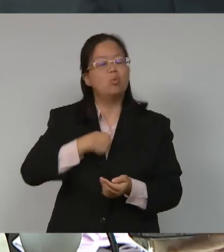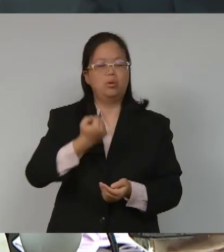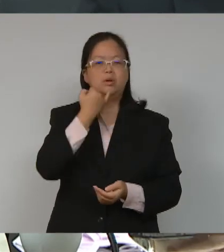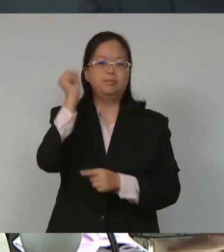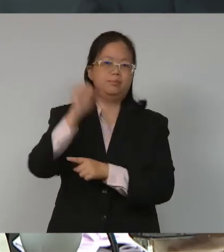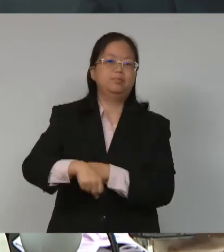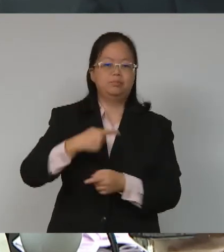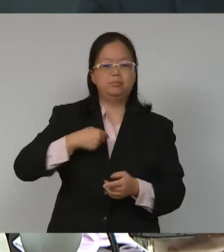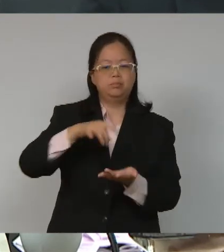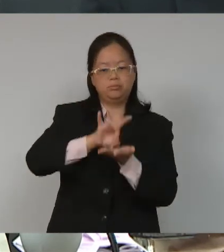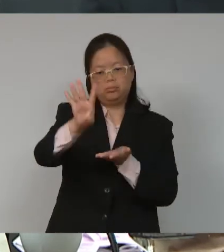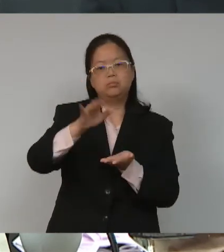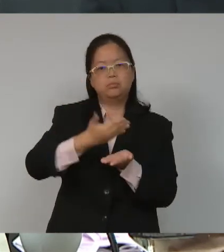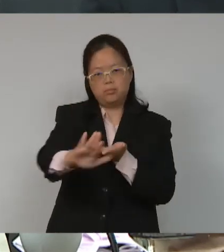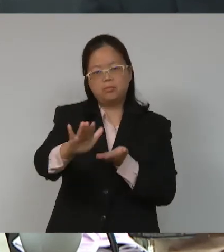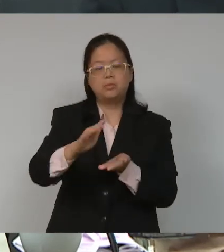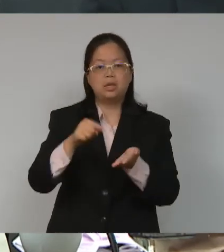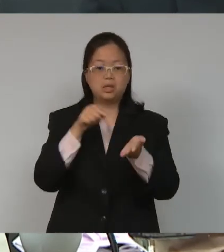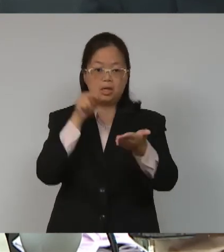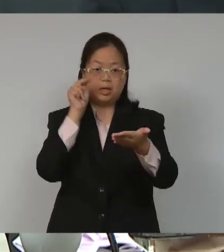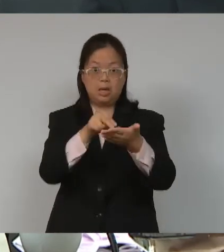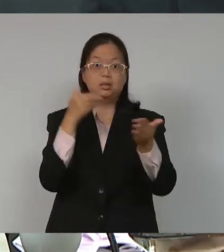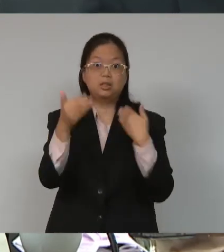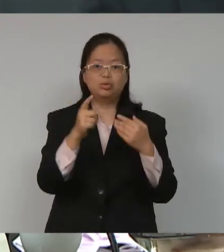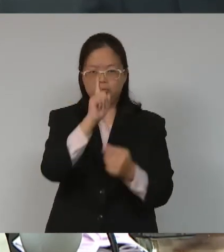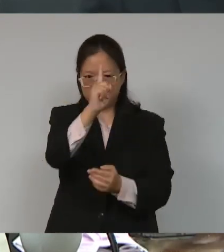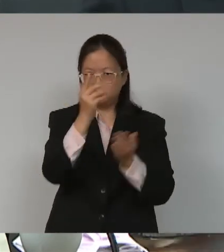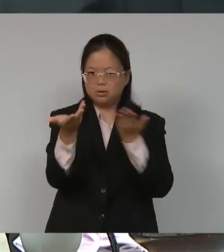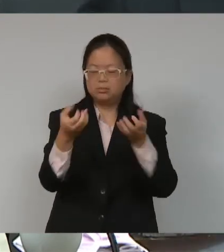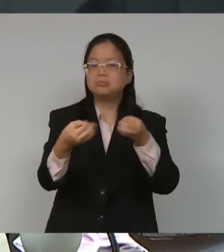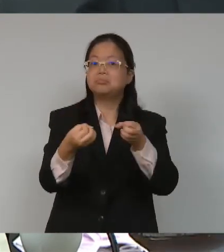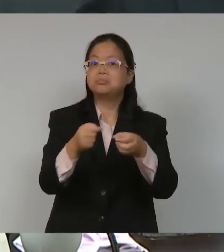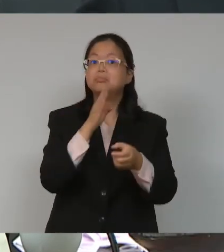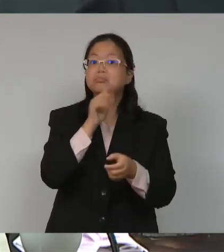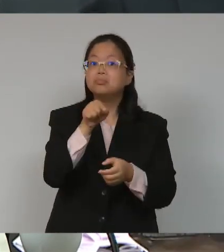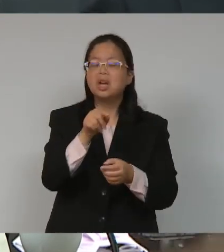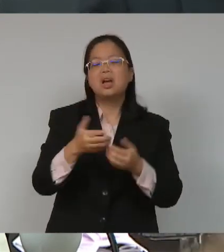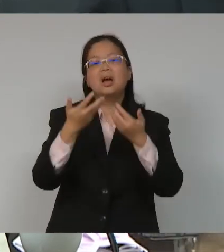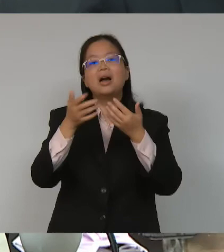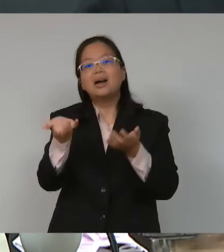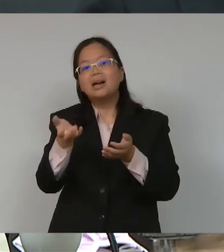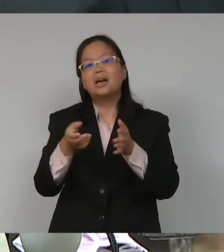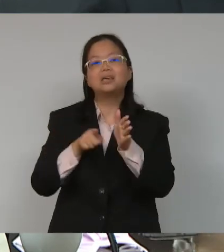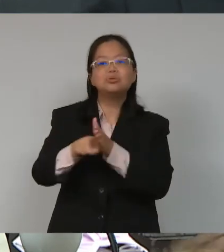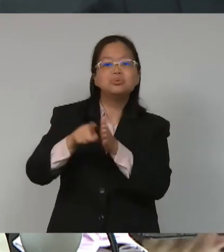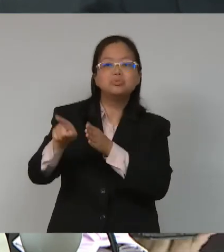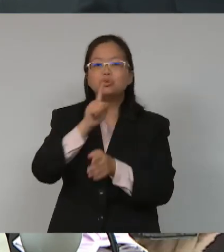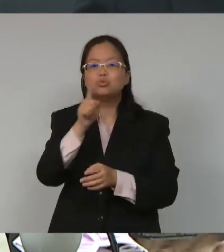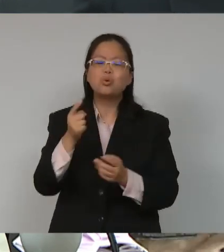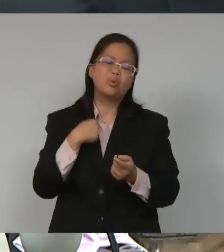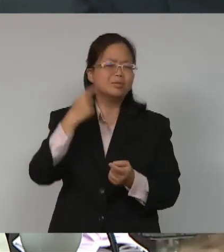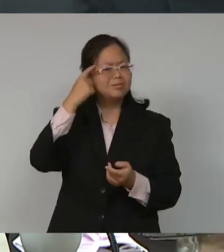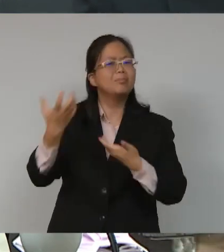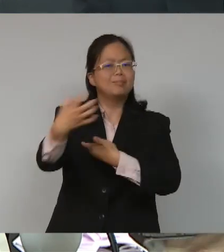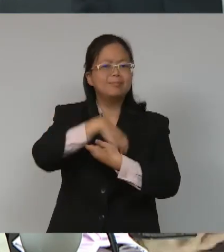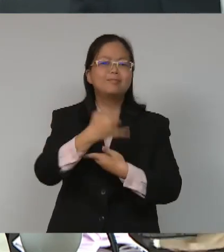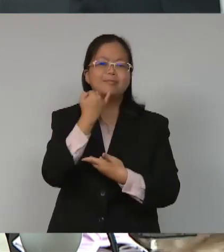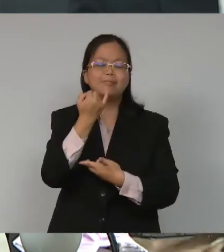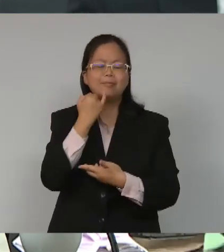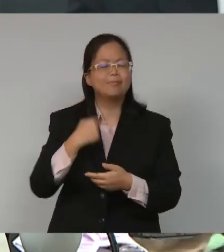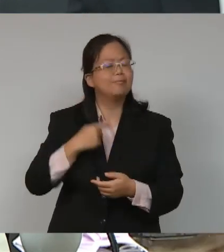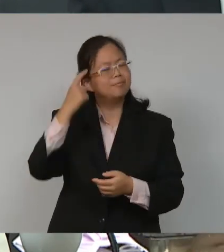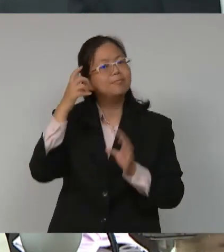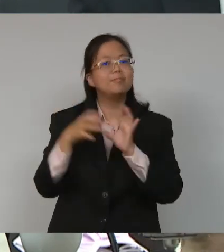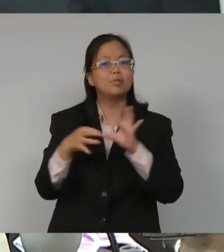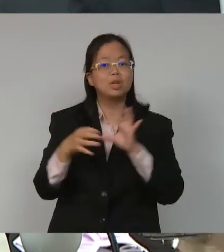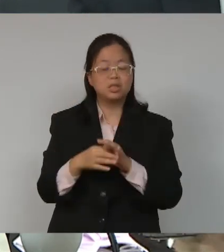的话，它就一案一事项就更清楚。虽然有多位学者专家主张说我们根本不用划，可是如果大会觉得这样比较更清